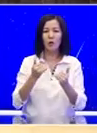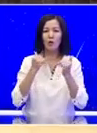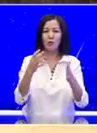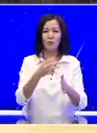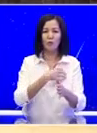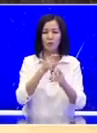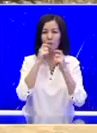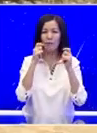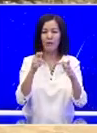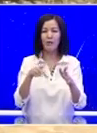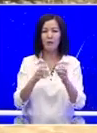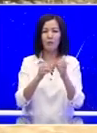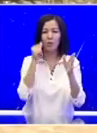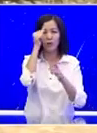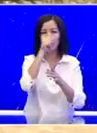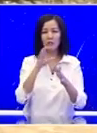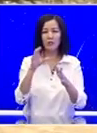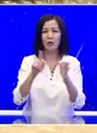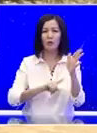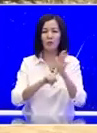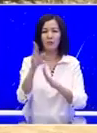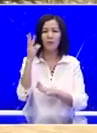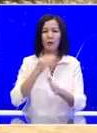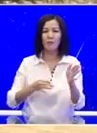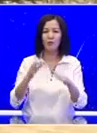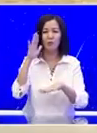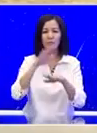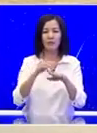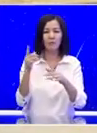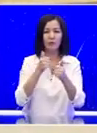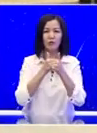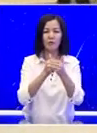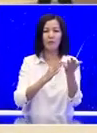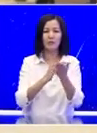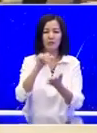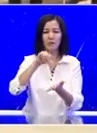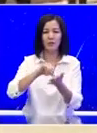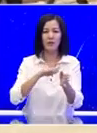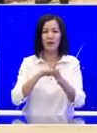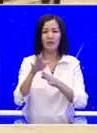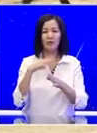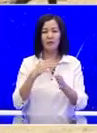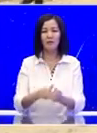орденмен марапатталған 2016 жылдың сәуірінен Алматы облысы әкімінің бірінші орынбасары қызметінде.